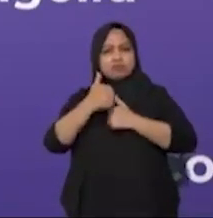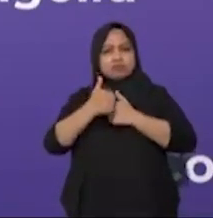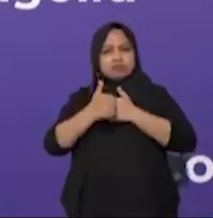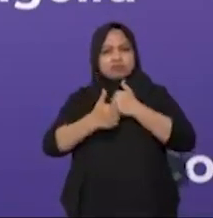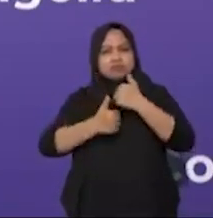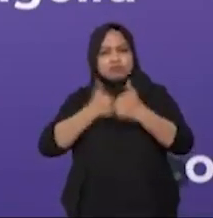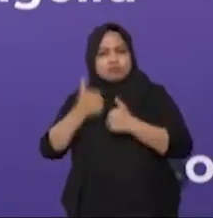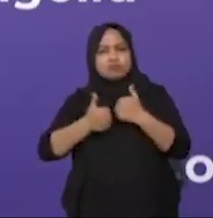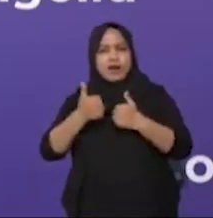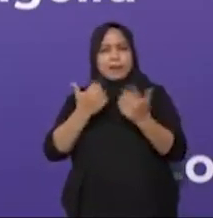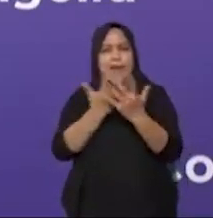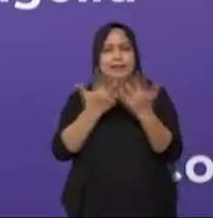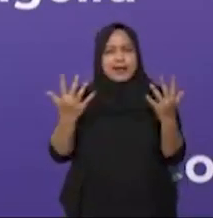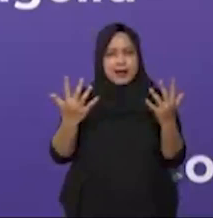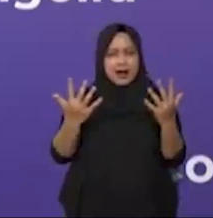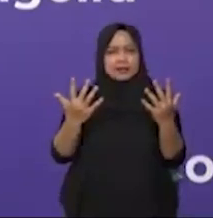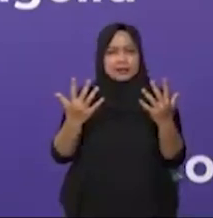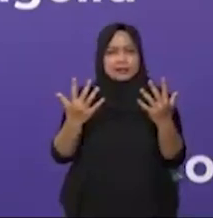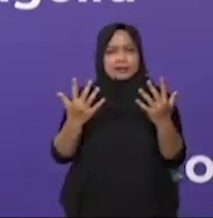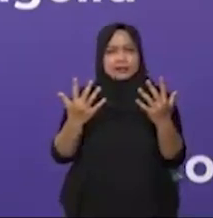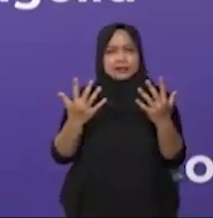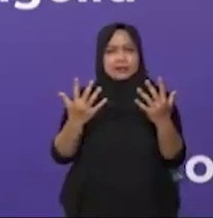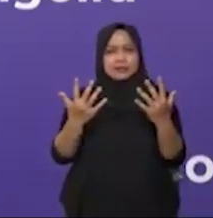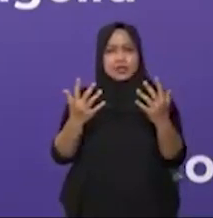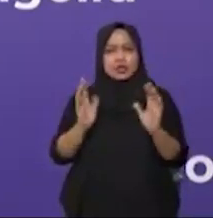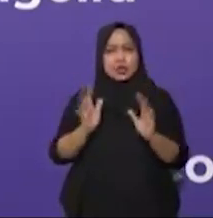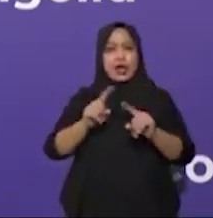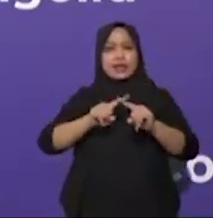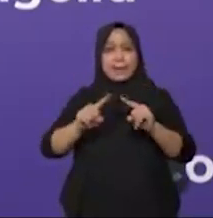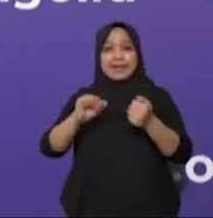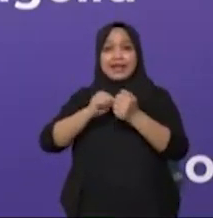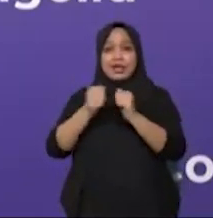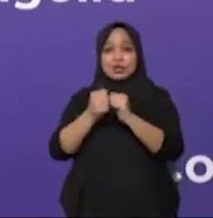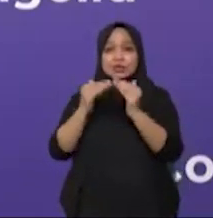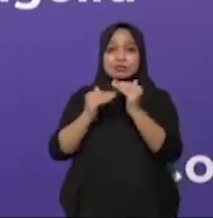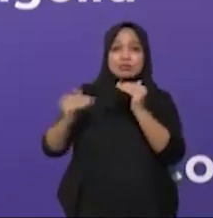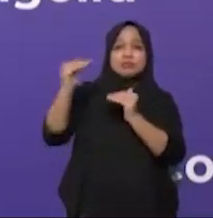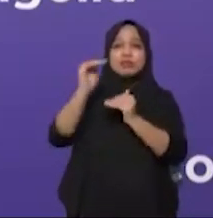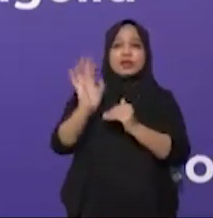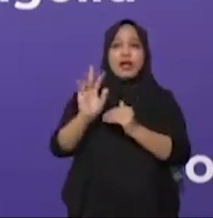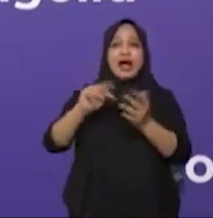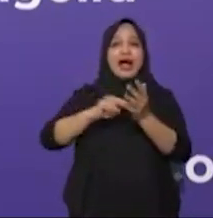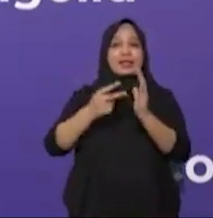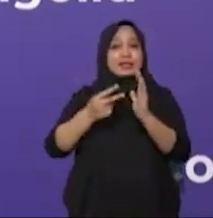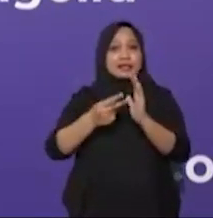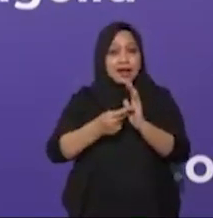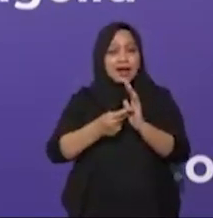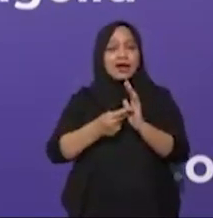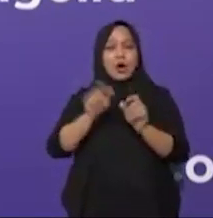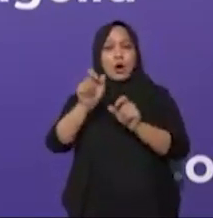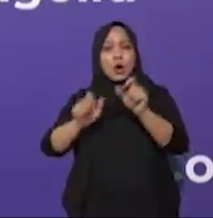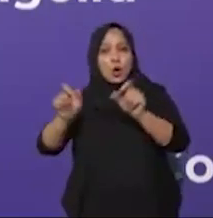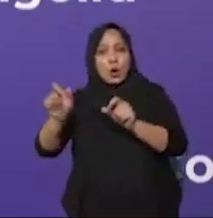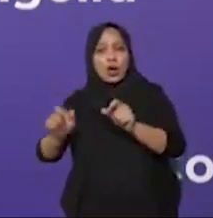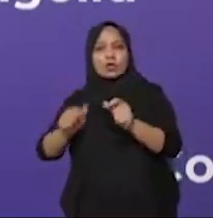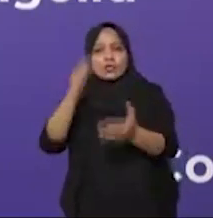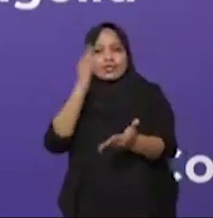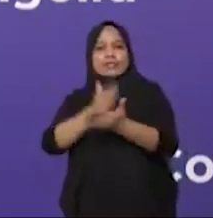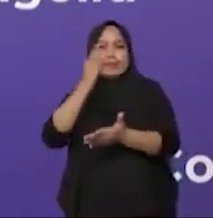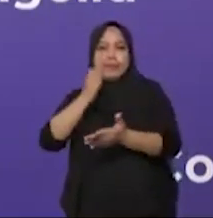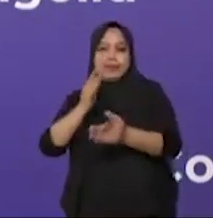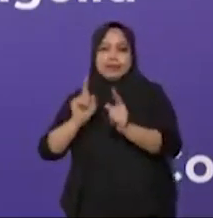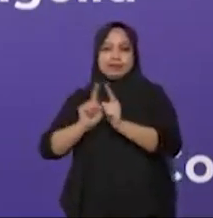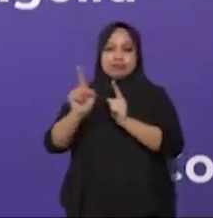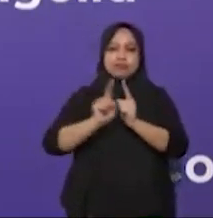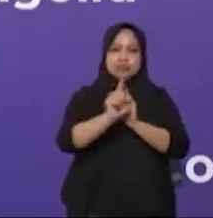terlihat namun kasusnya tidak meningkat ini artinya sudah mematuhi juga disiplin untuk menjaga